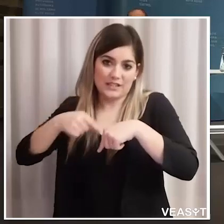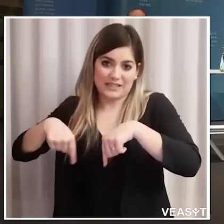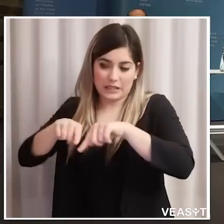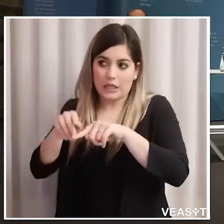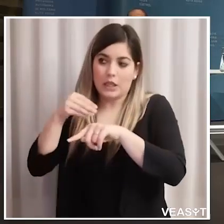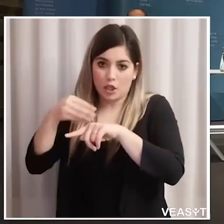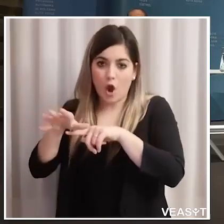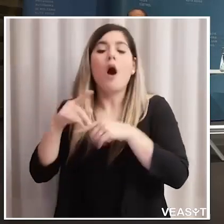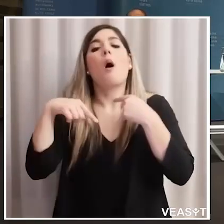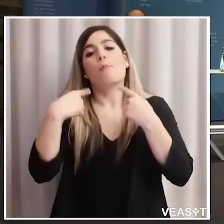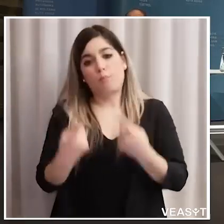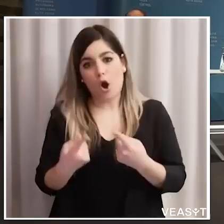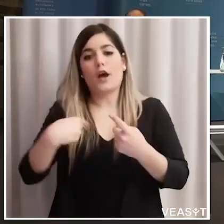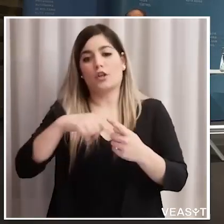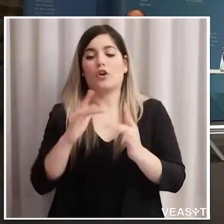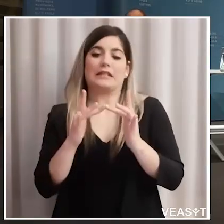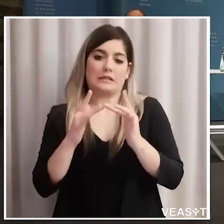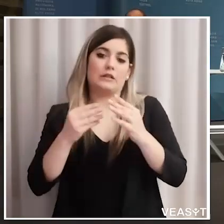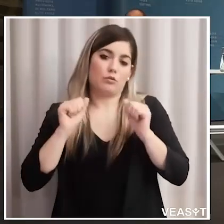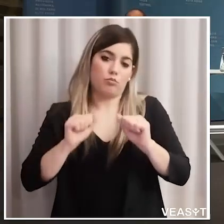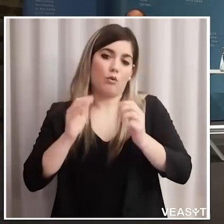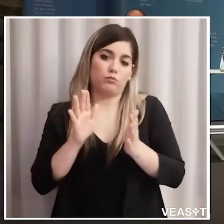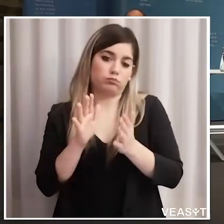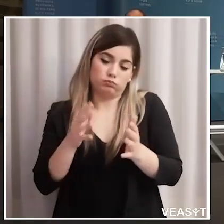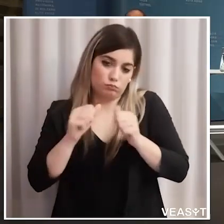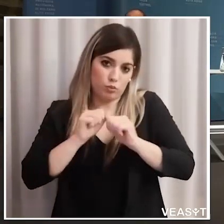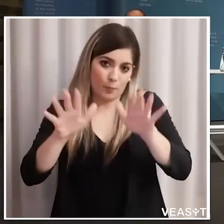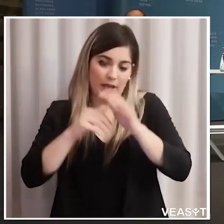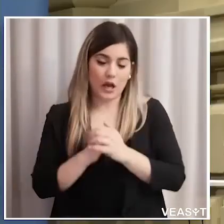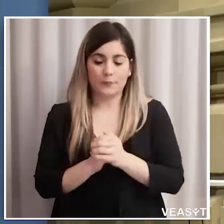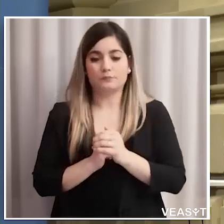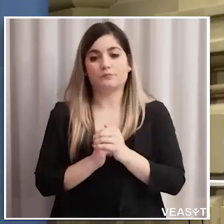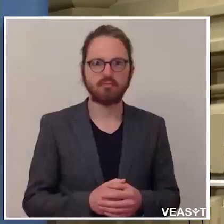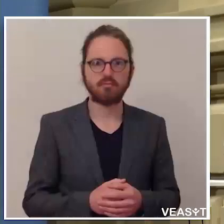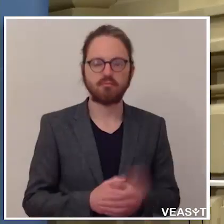anche pubblicarlo sul nostro sito. Die Frage war, ob wir